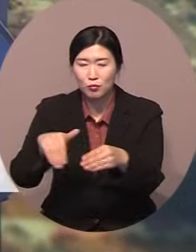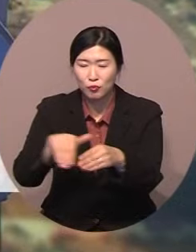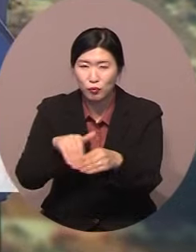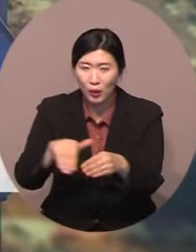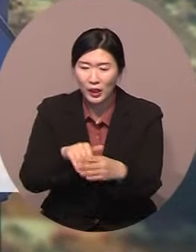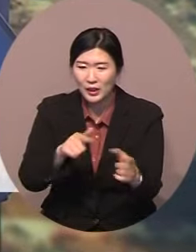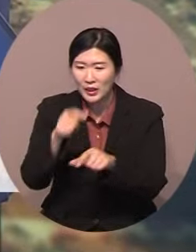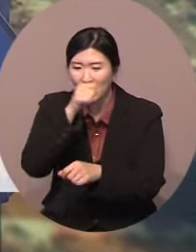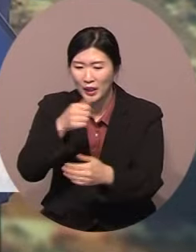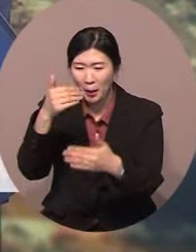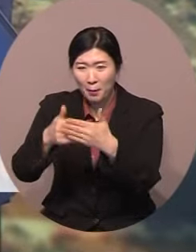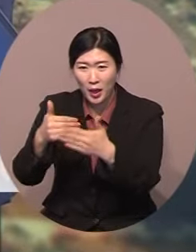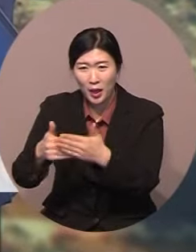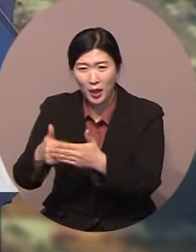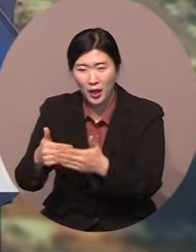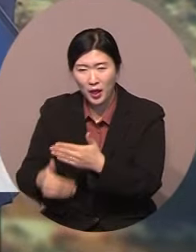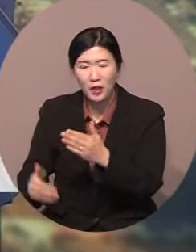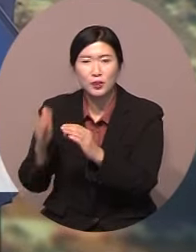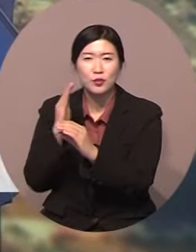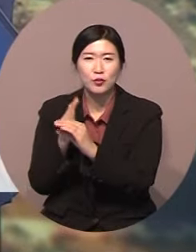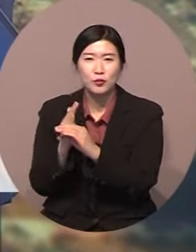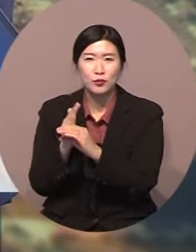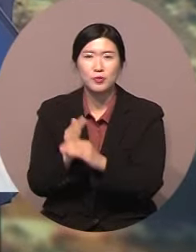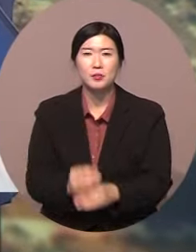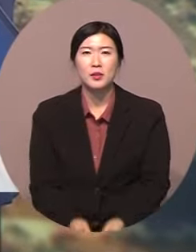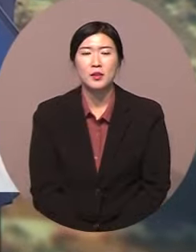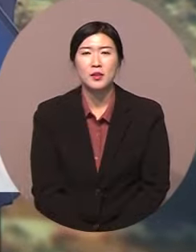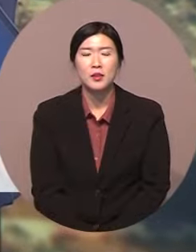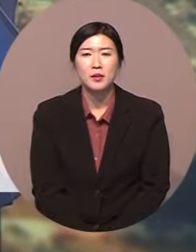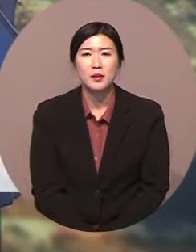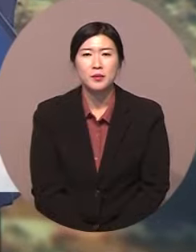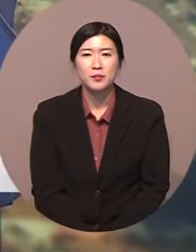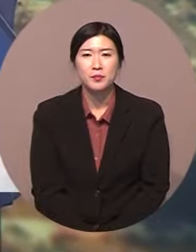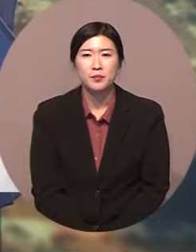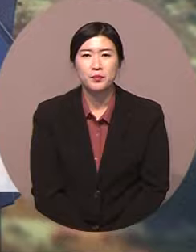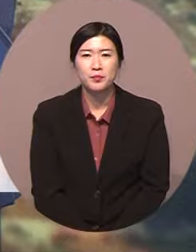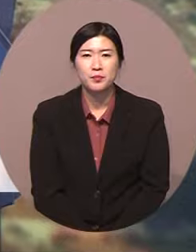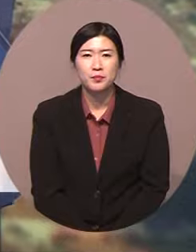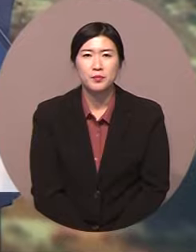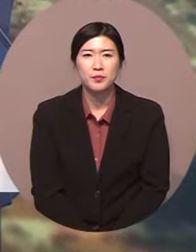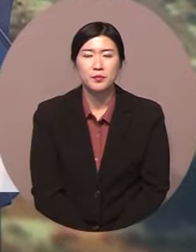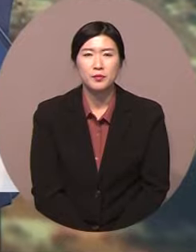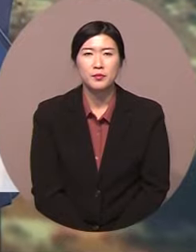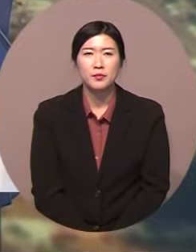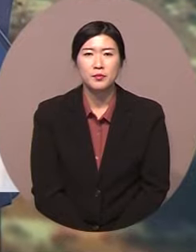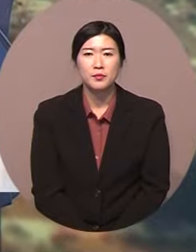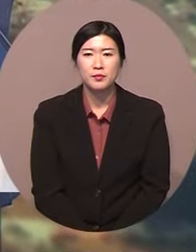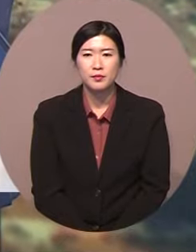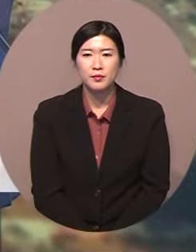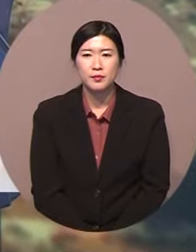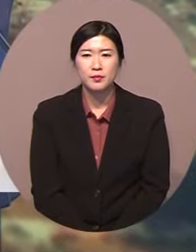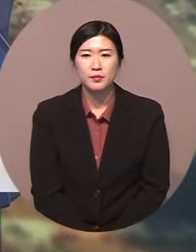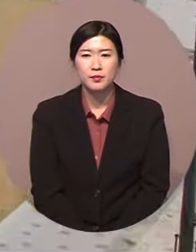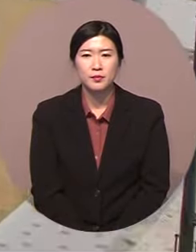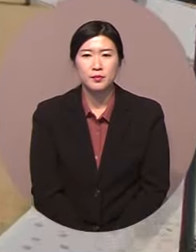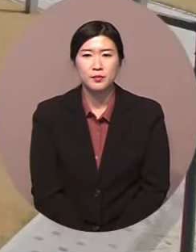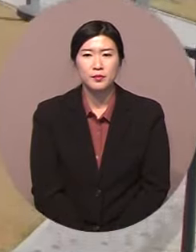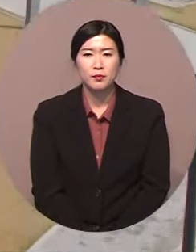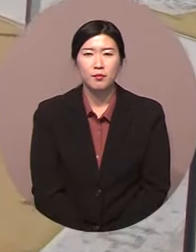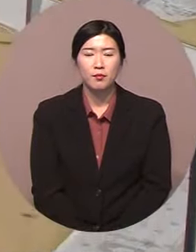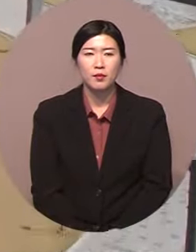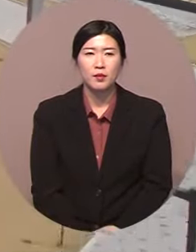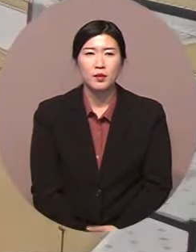있어서 살림살이에 적신호가 켜졌다는 지적이 나옵니다. 김지혜 기자 보도입니다.